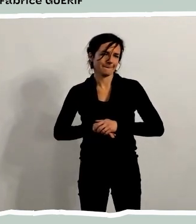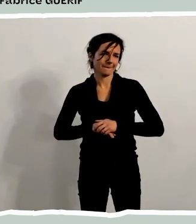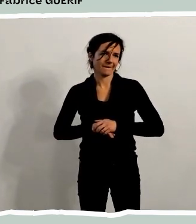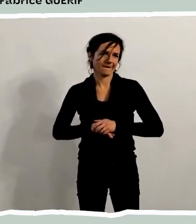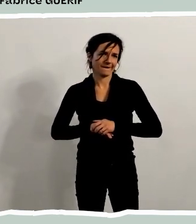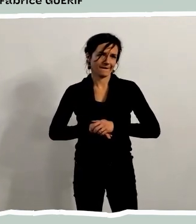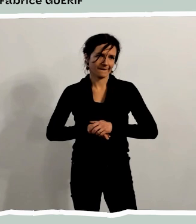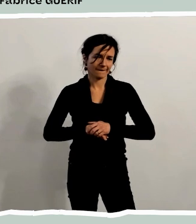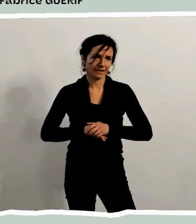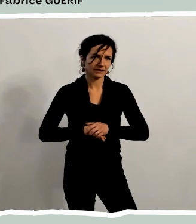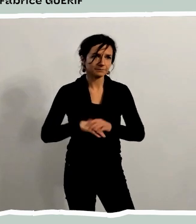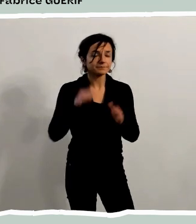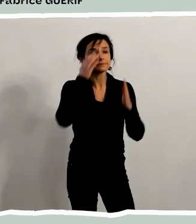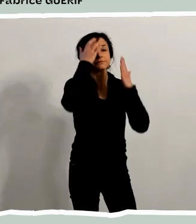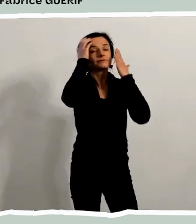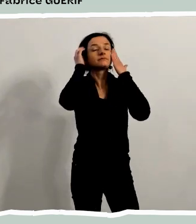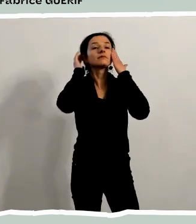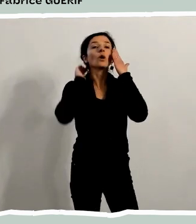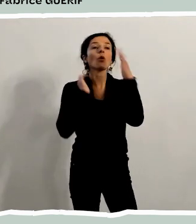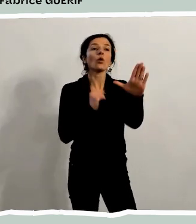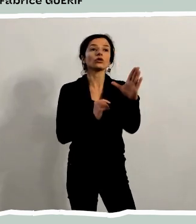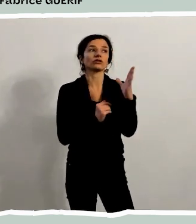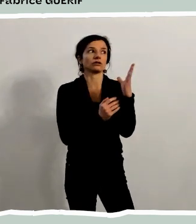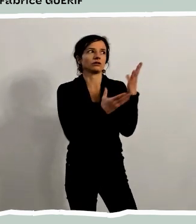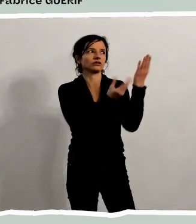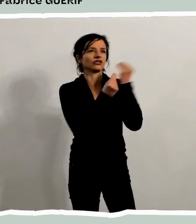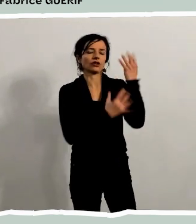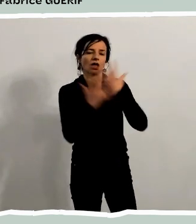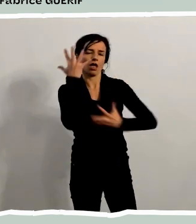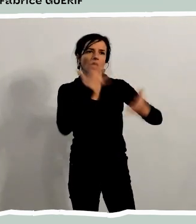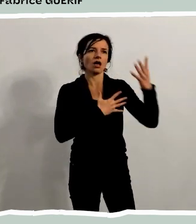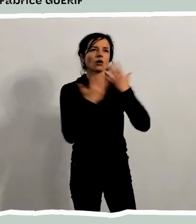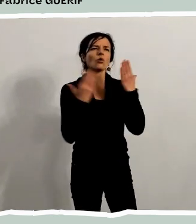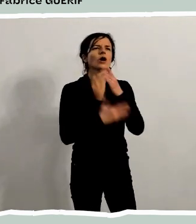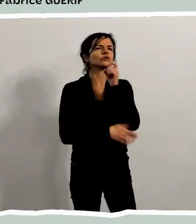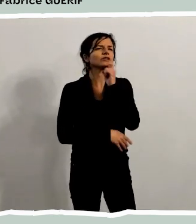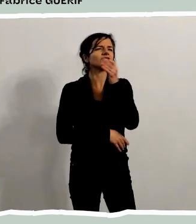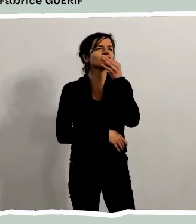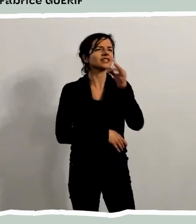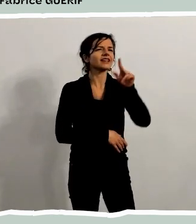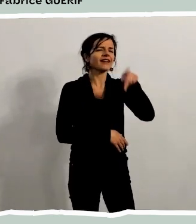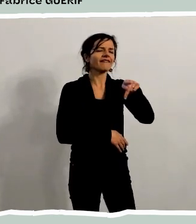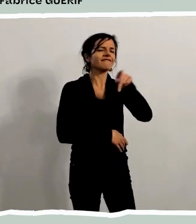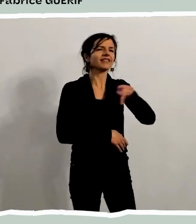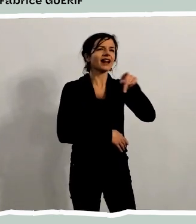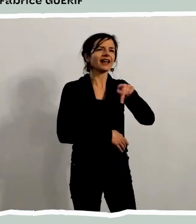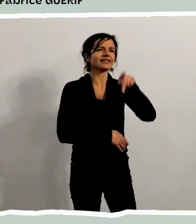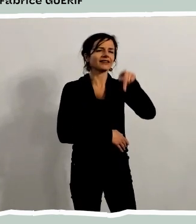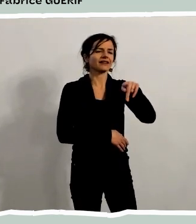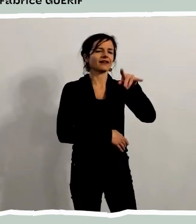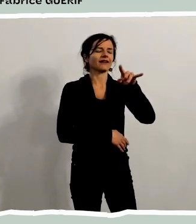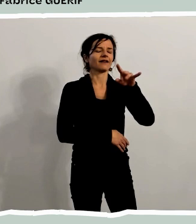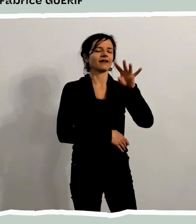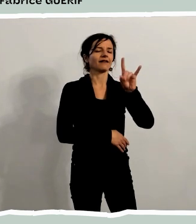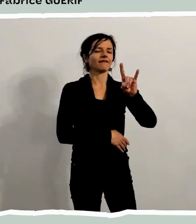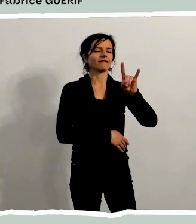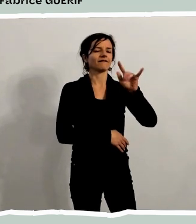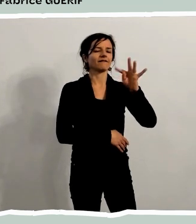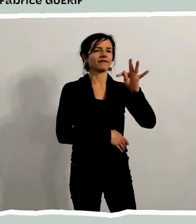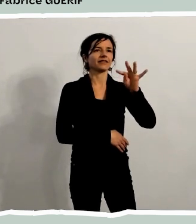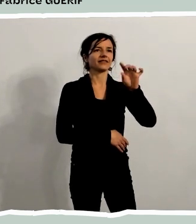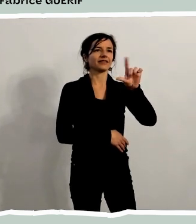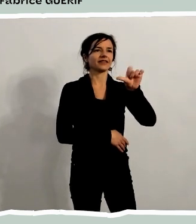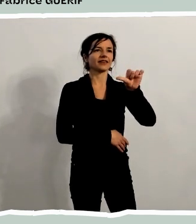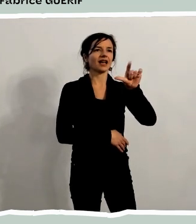Autre perturbateur endocrinien dont on vous a parlé, les phtalates. Là, ce sont des études qui se sont intéressées aux patientes